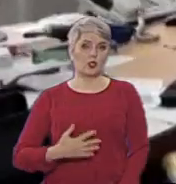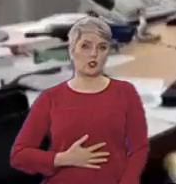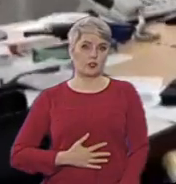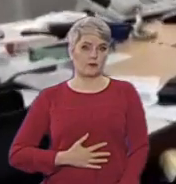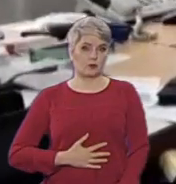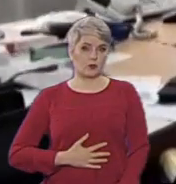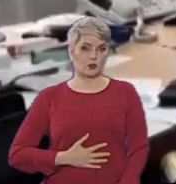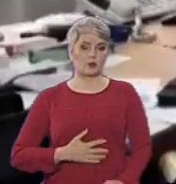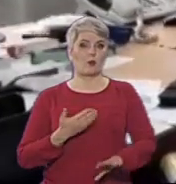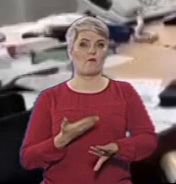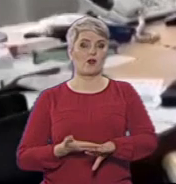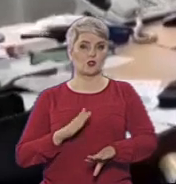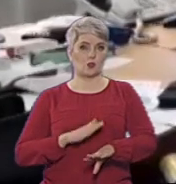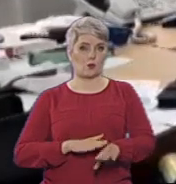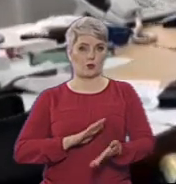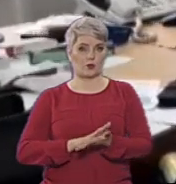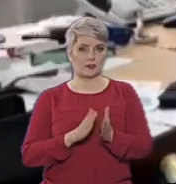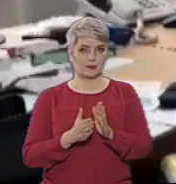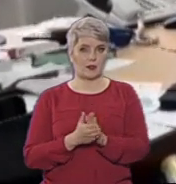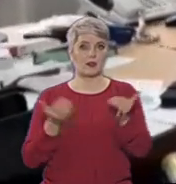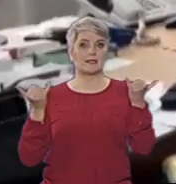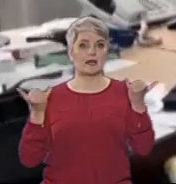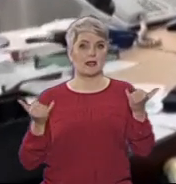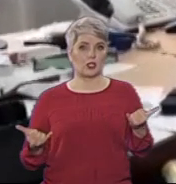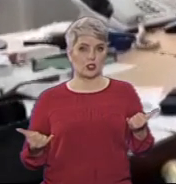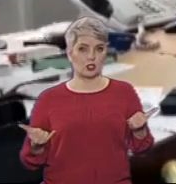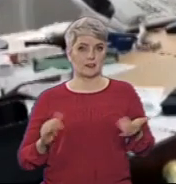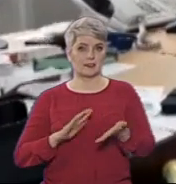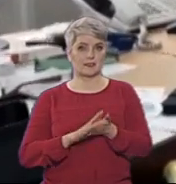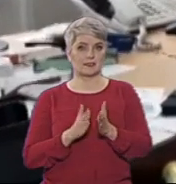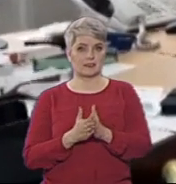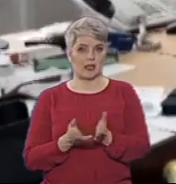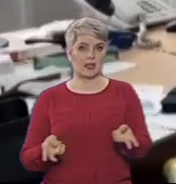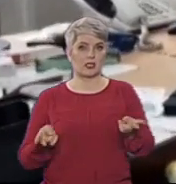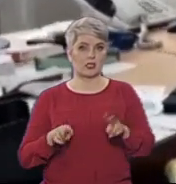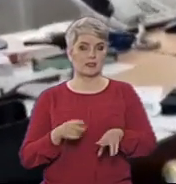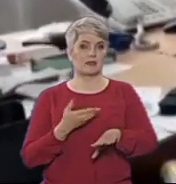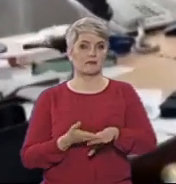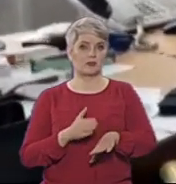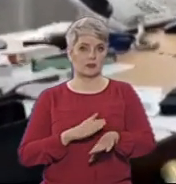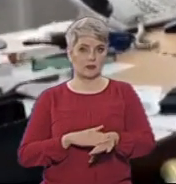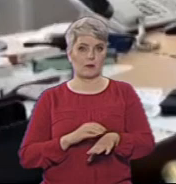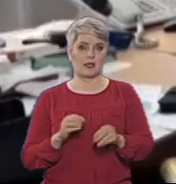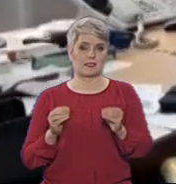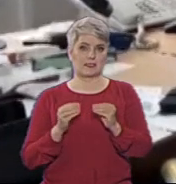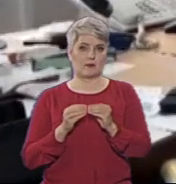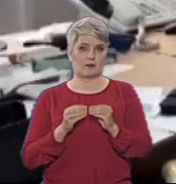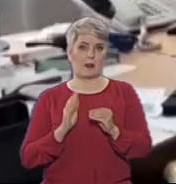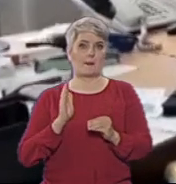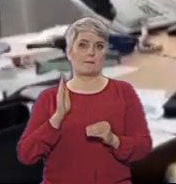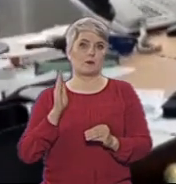порожнину у важкому стані. На даний час стан залишається тяжким, але стабільним. Перспектива, сподіваємося, одужає.